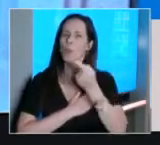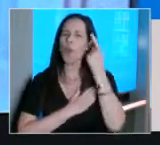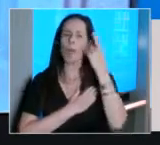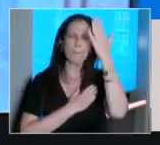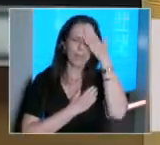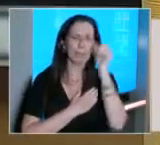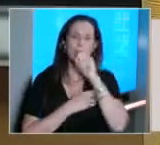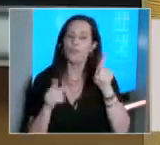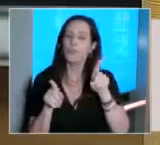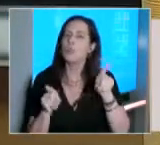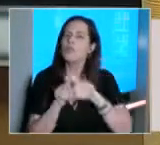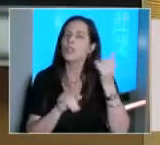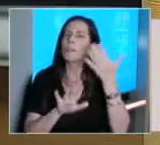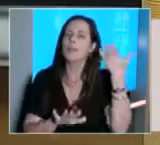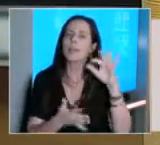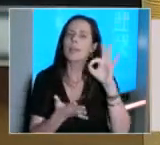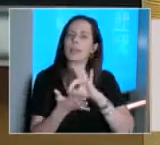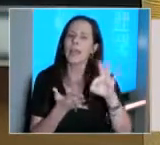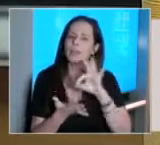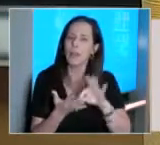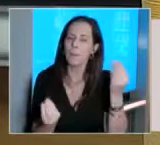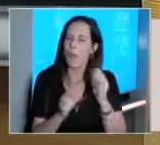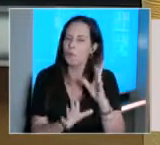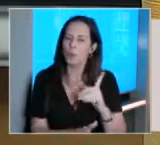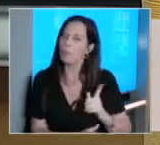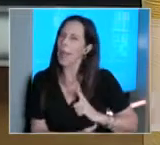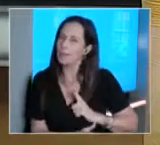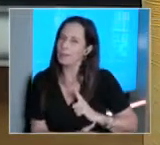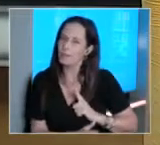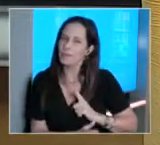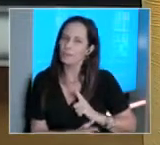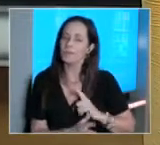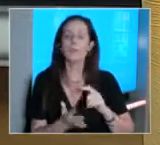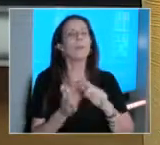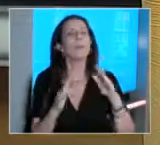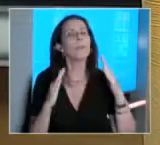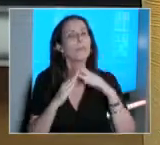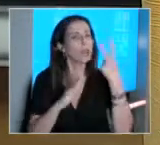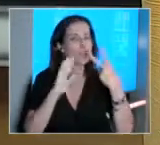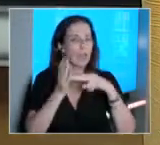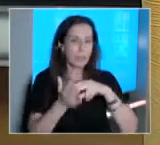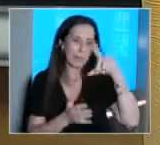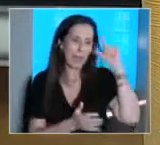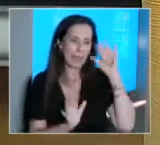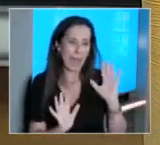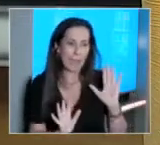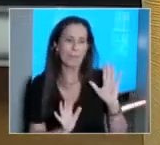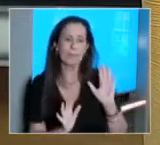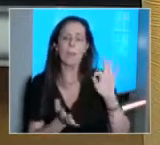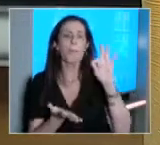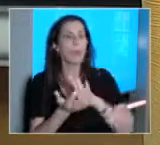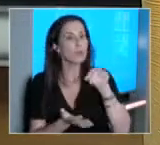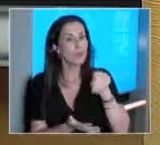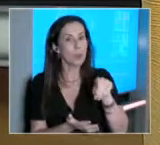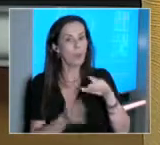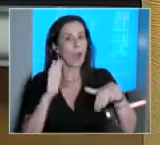ושרים, וכאילו היה שם תמיד, היא כתבה ברגע מאוד פרטי, לפי הזמנה, בדירת שני חדרים בתל אביב. ברגעים